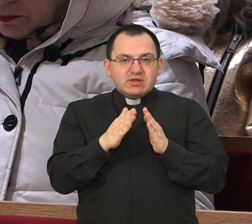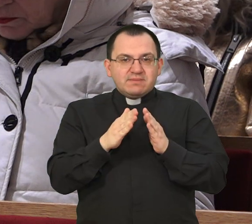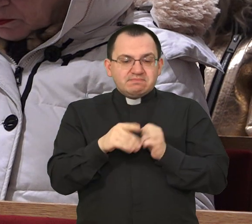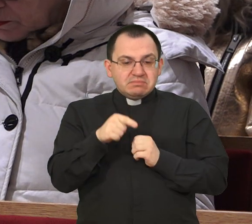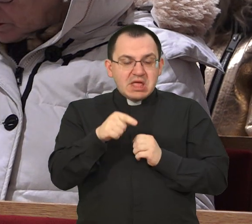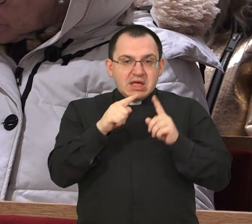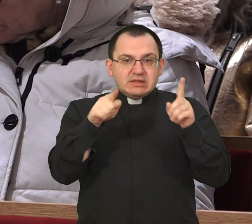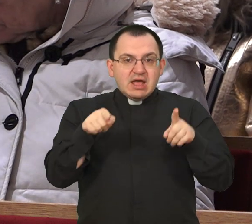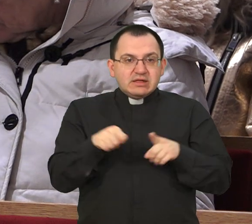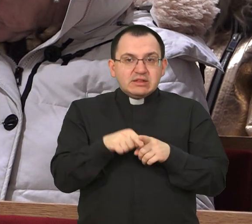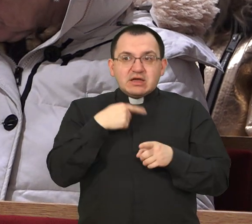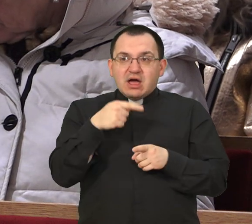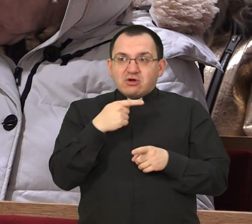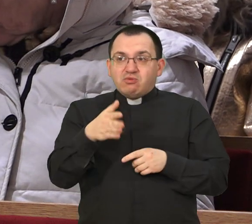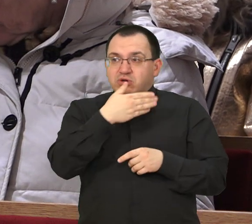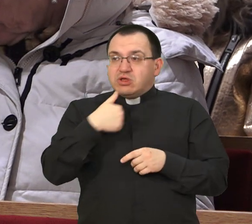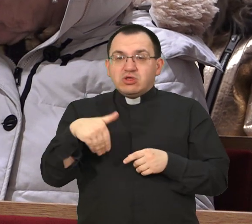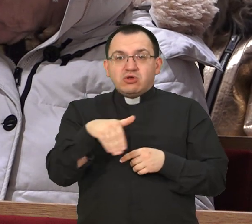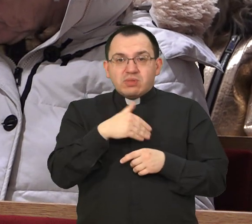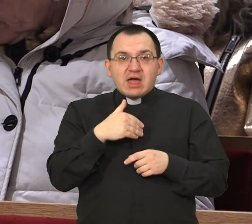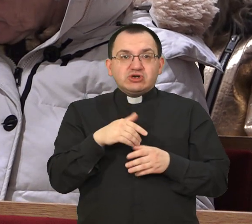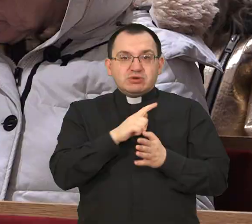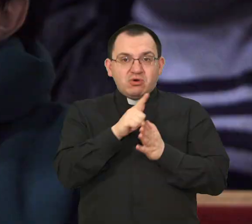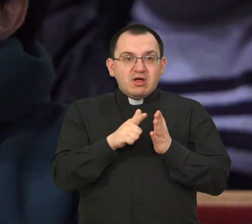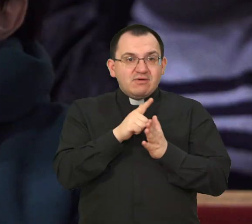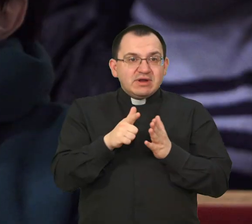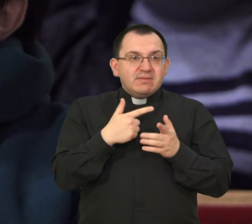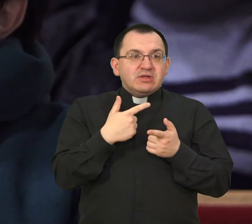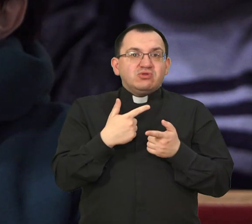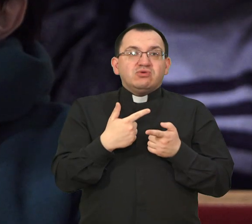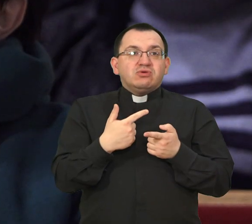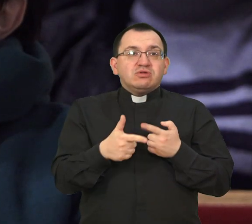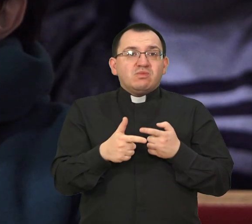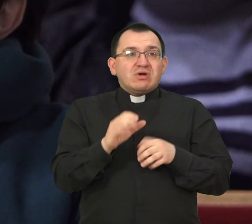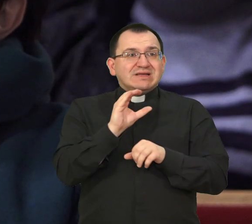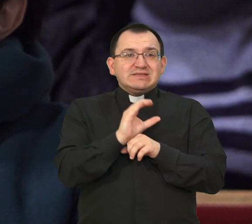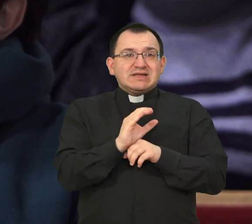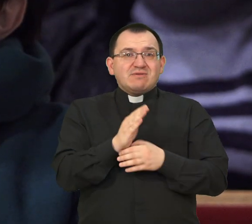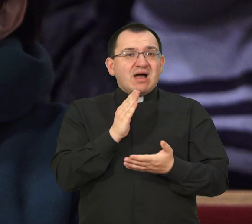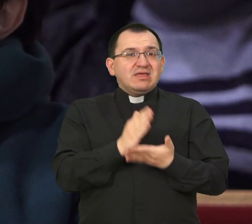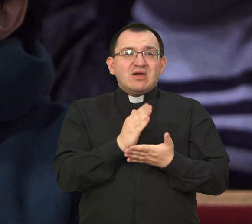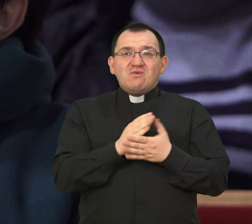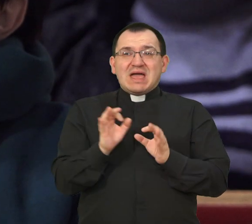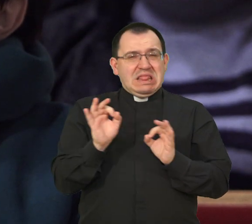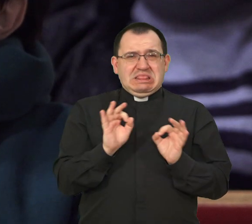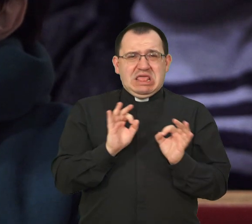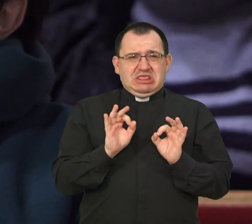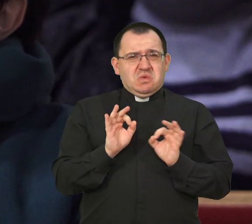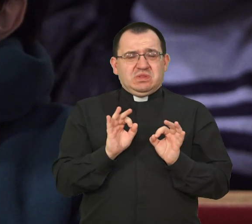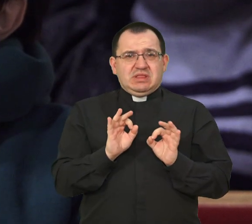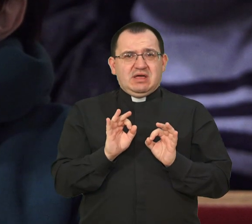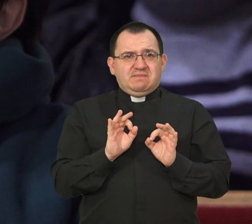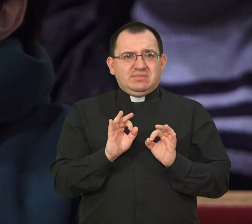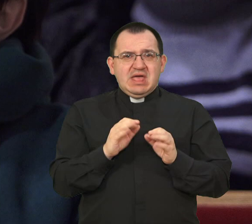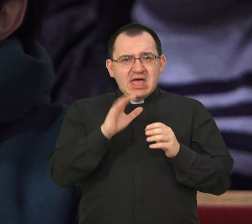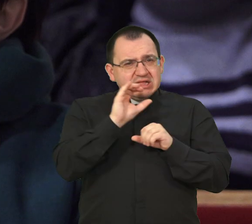govori o našem vremenu, jer nikada crkva nije plovila sigurno, rekao je biskup i dodao kako crkva ne poznaje